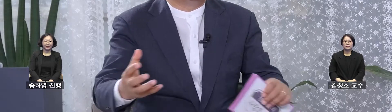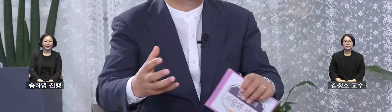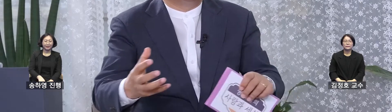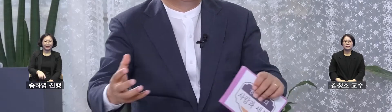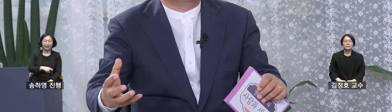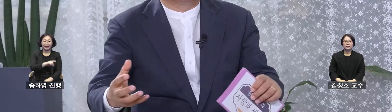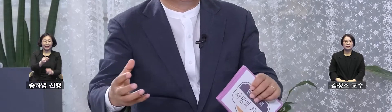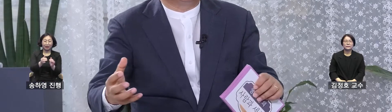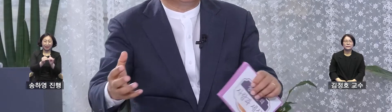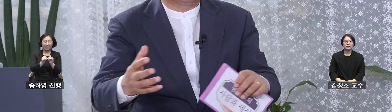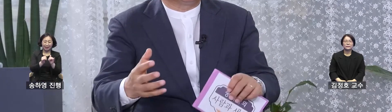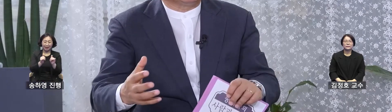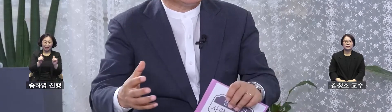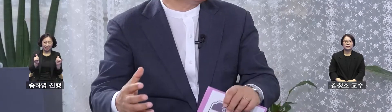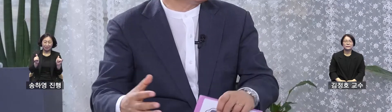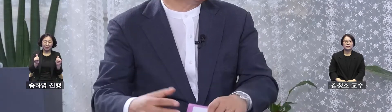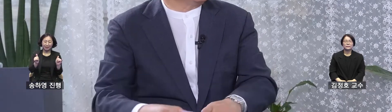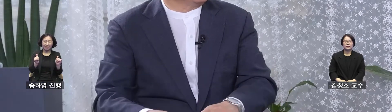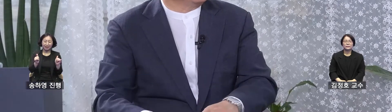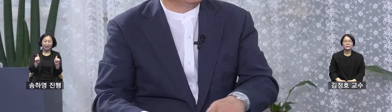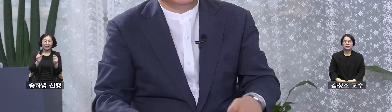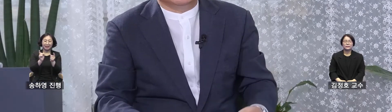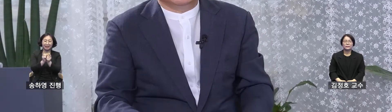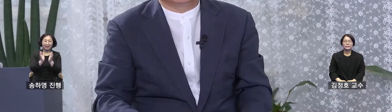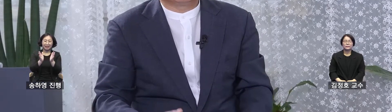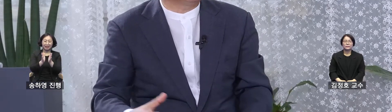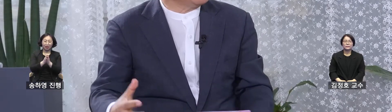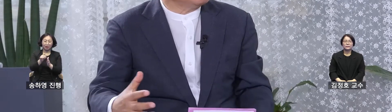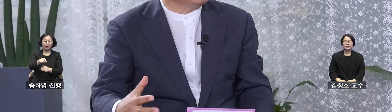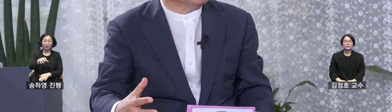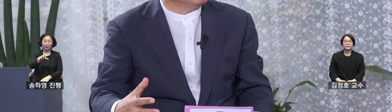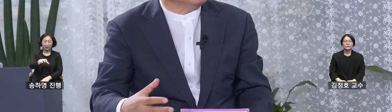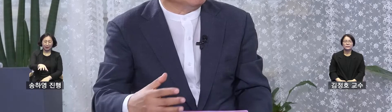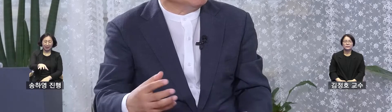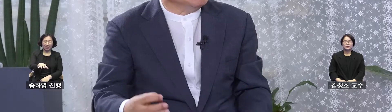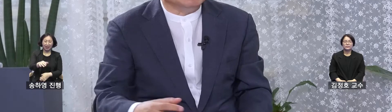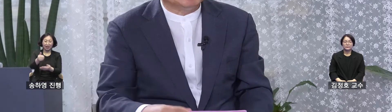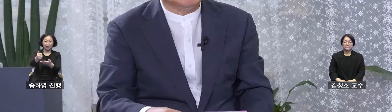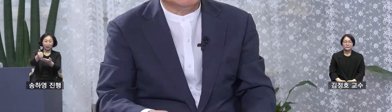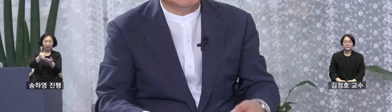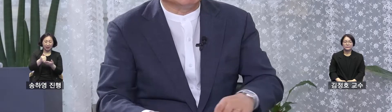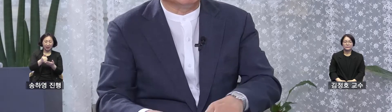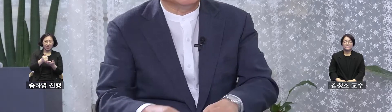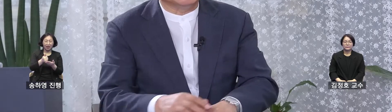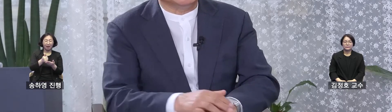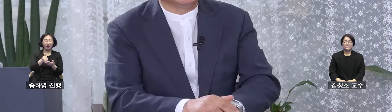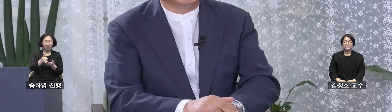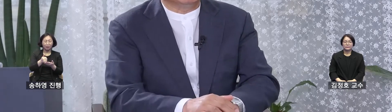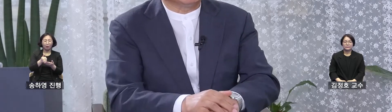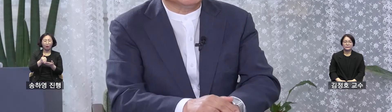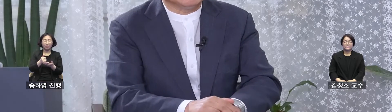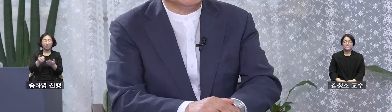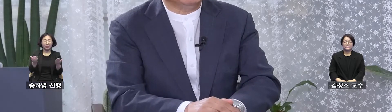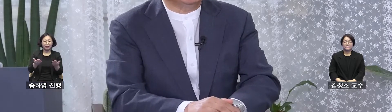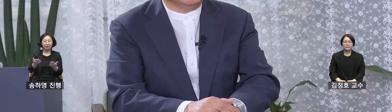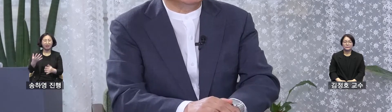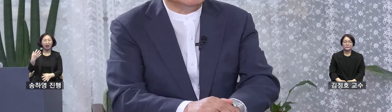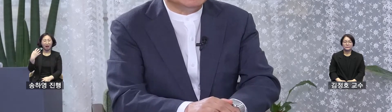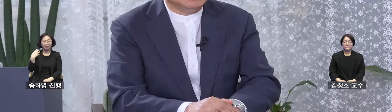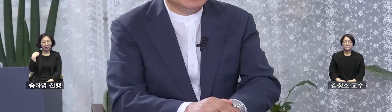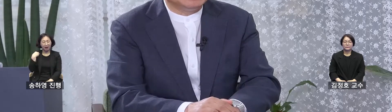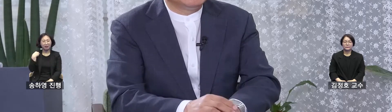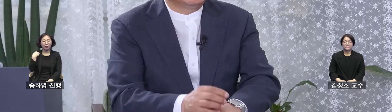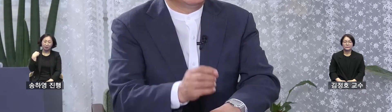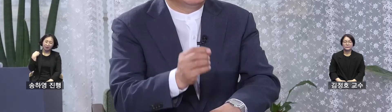분들을 네. 이렇게 직접 한 자리에 네. 초대해서 네. 이런 일을 벌인다는 것이 네. 엄청나게 쉽지